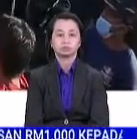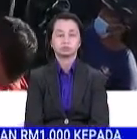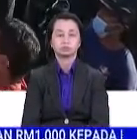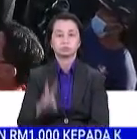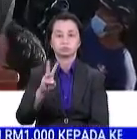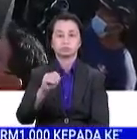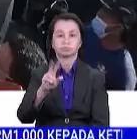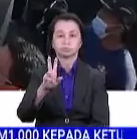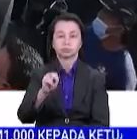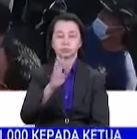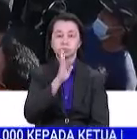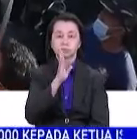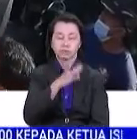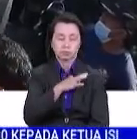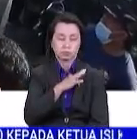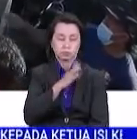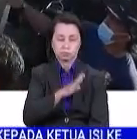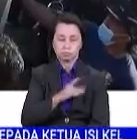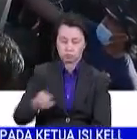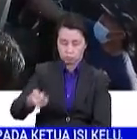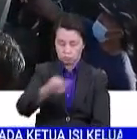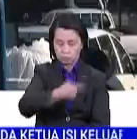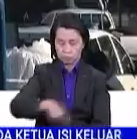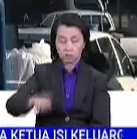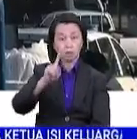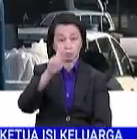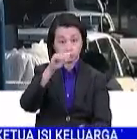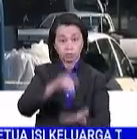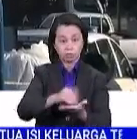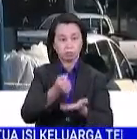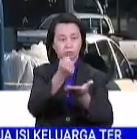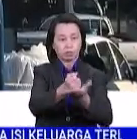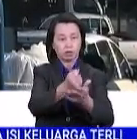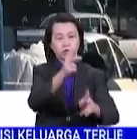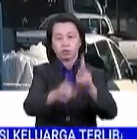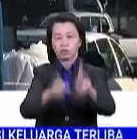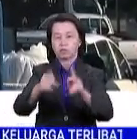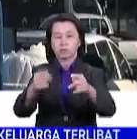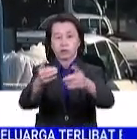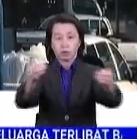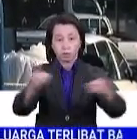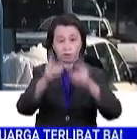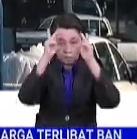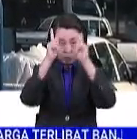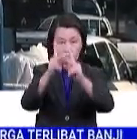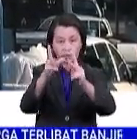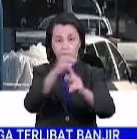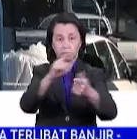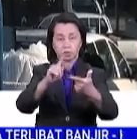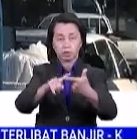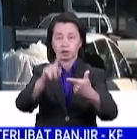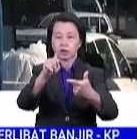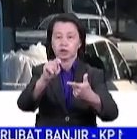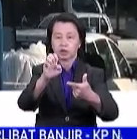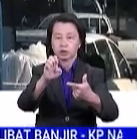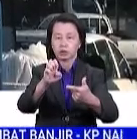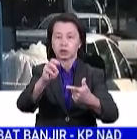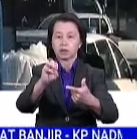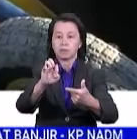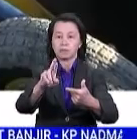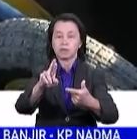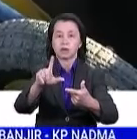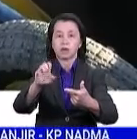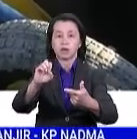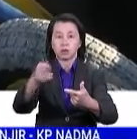Menurut Wan Sukairi, sukarelawan berkenaan akan membantu penduduk terjejas di daerah Kuantan dan Temeloh. Selain